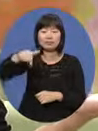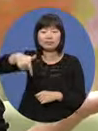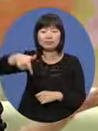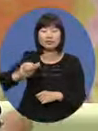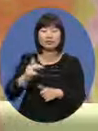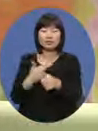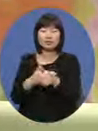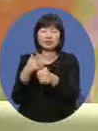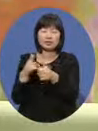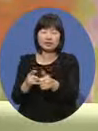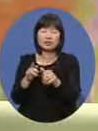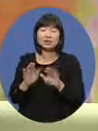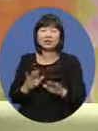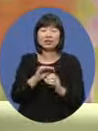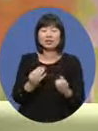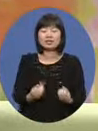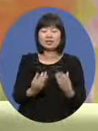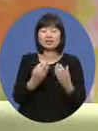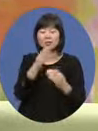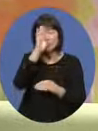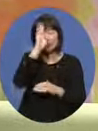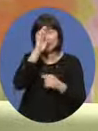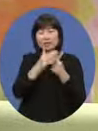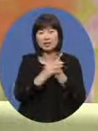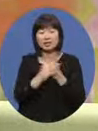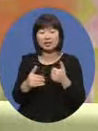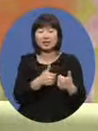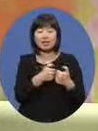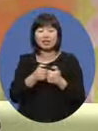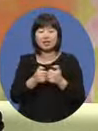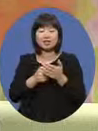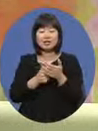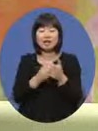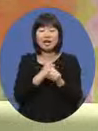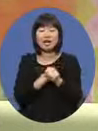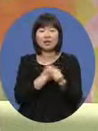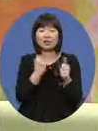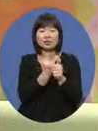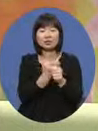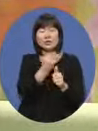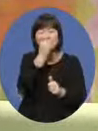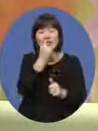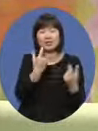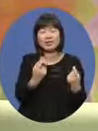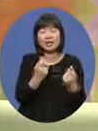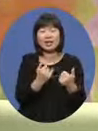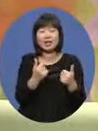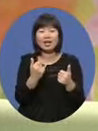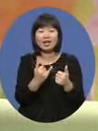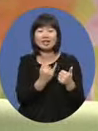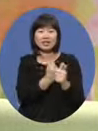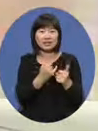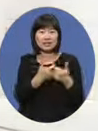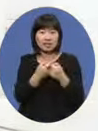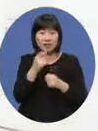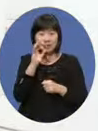선생님한테 또 이런 명절 증후군으로 상담을 신청해온 부부가 있다고 하거든요. 그 상담 사례 한번 들어보시죠.